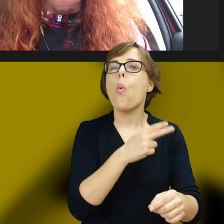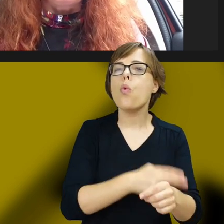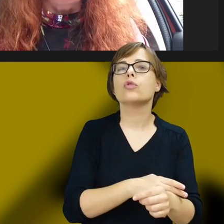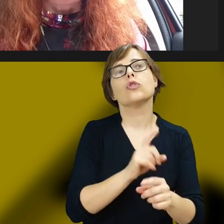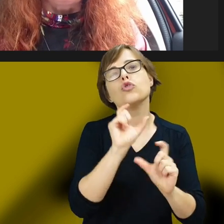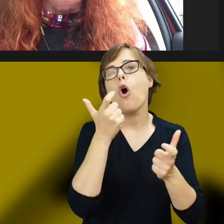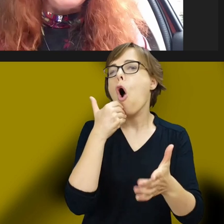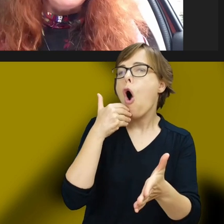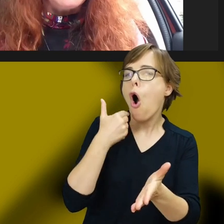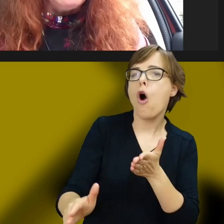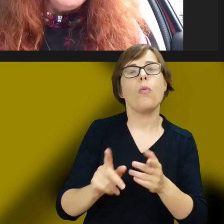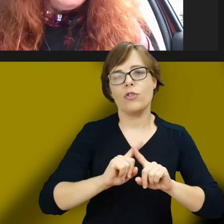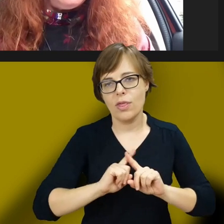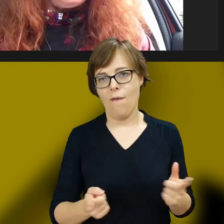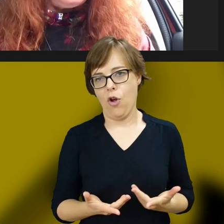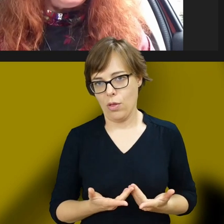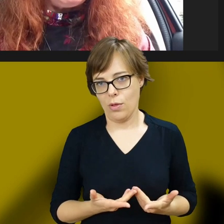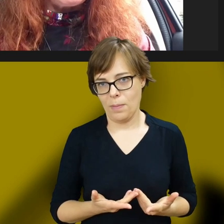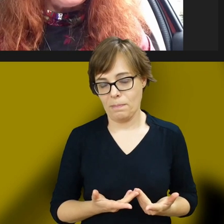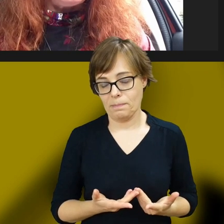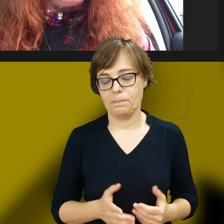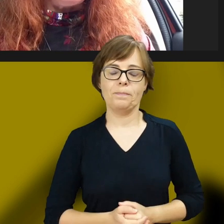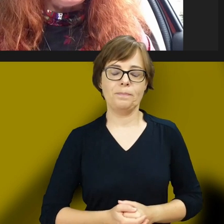informacji nie wolno odmawiać.